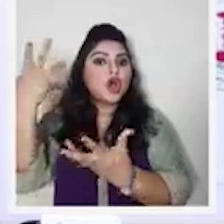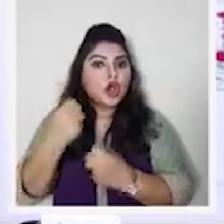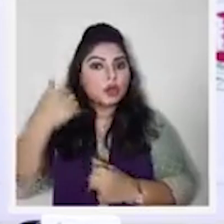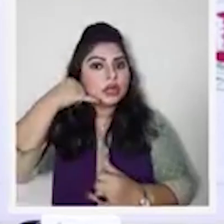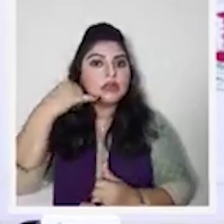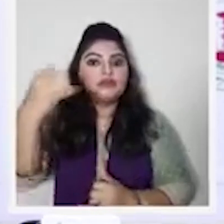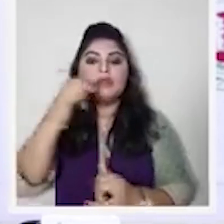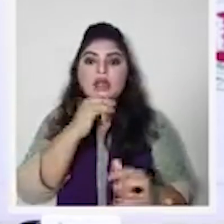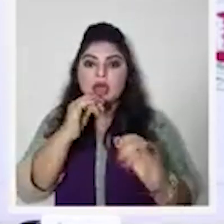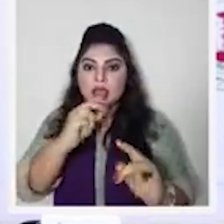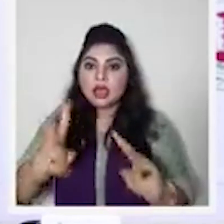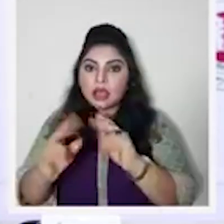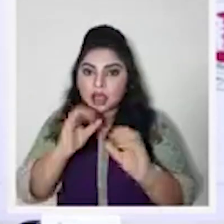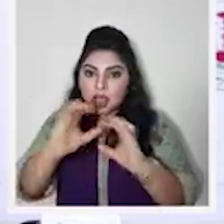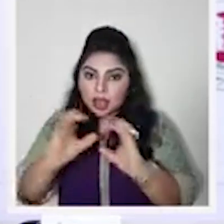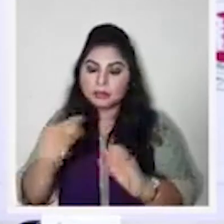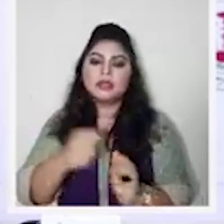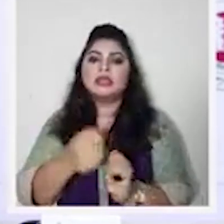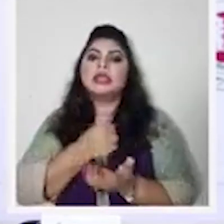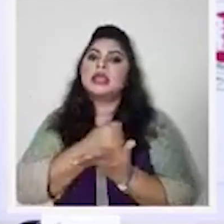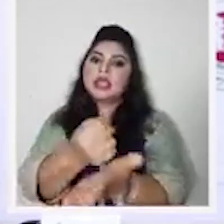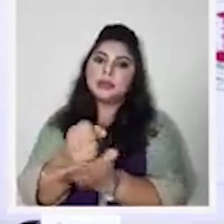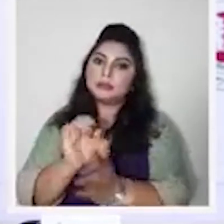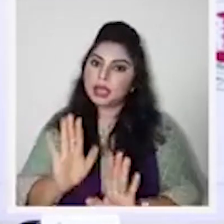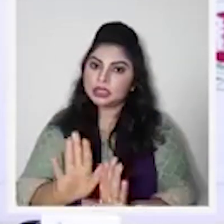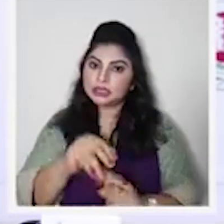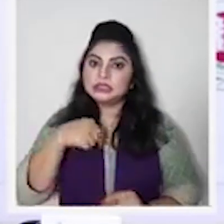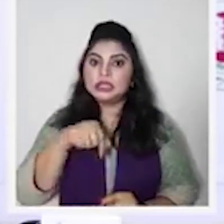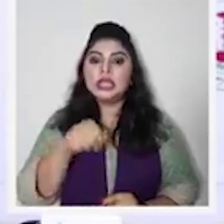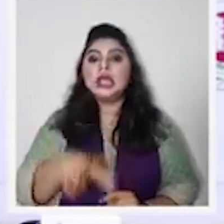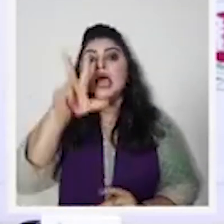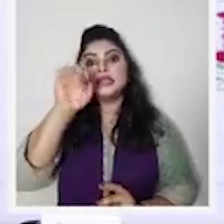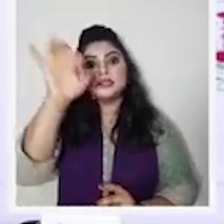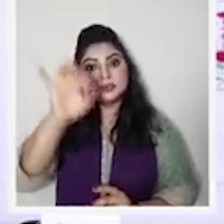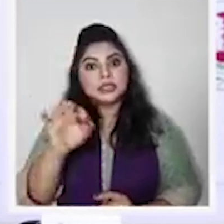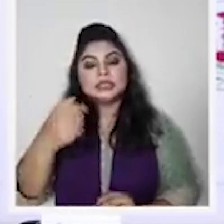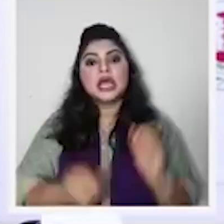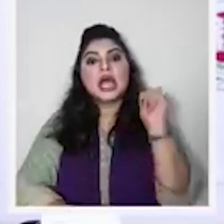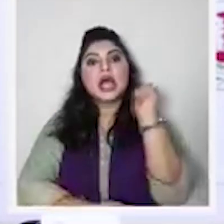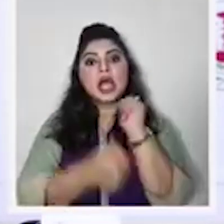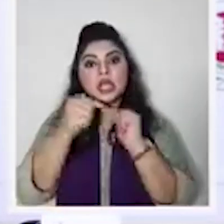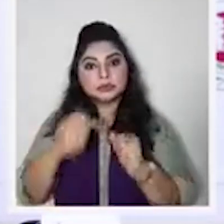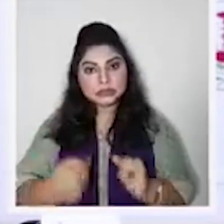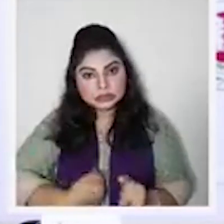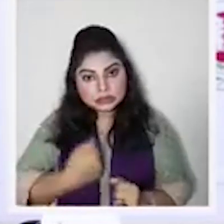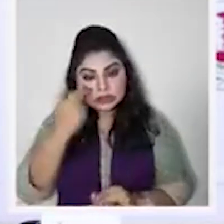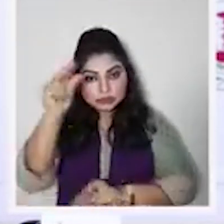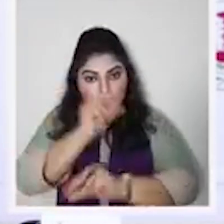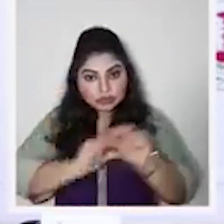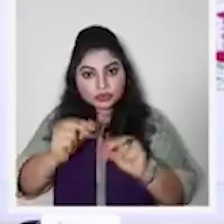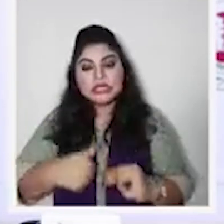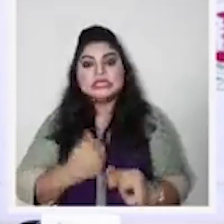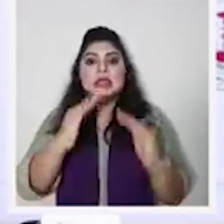কাজ করে যাচ্ছেন এবং অনেক মানুষকে তারা টেলিফোনের মাধ্যমে এই সেবা দিয়ে যাচ্ছেন। এবং আপনারা জানেন যে এই কোভিডের